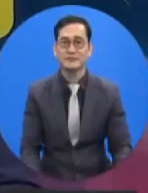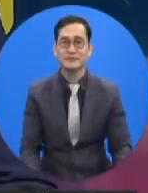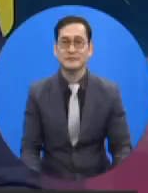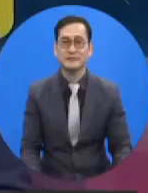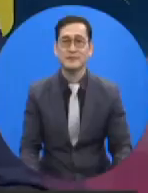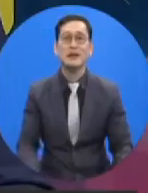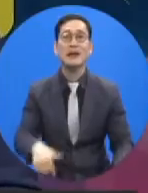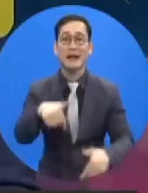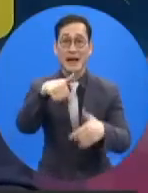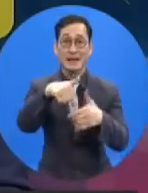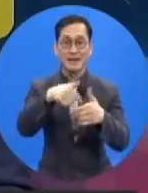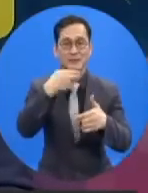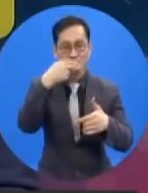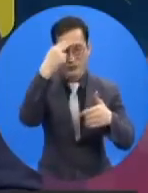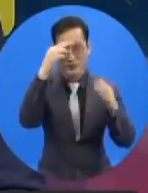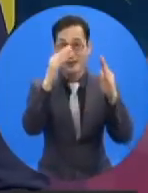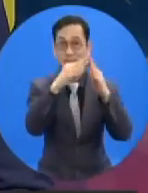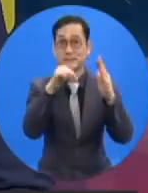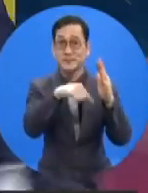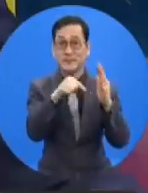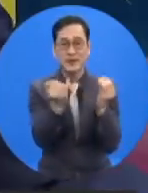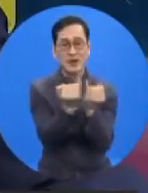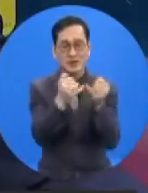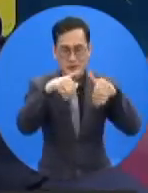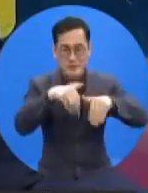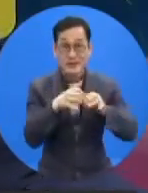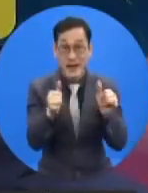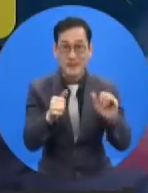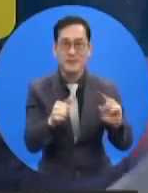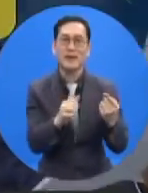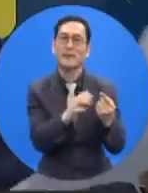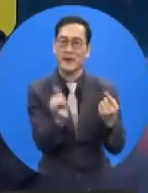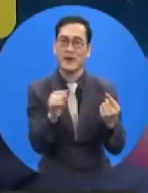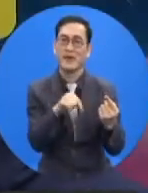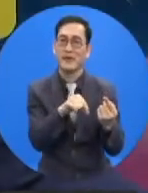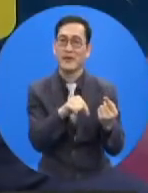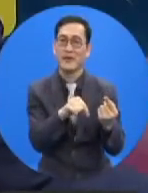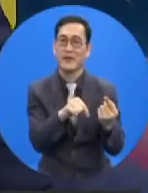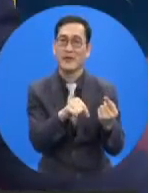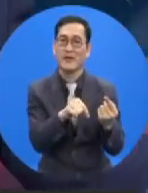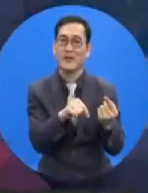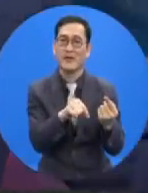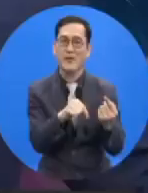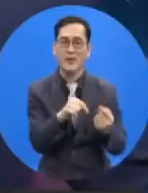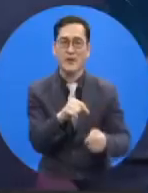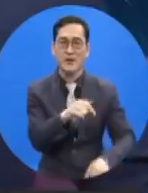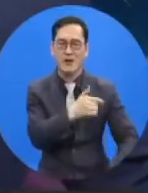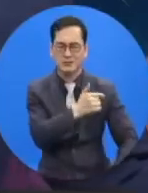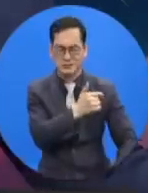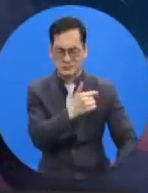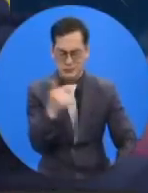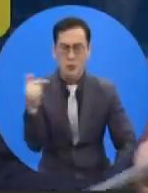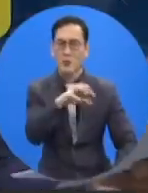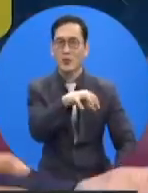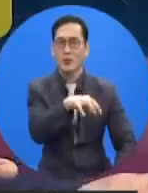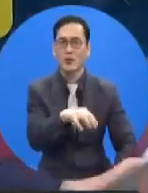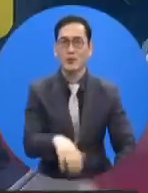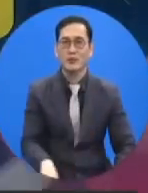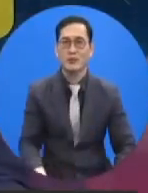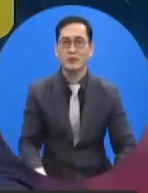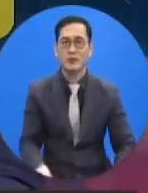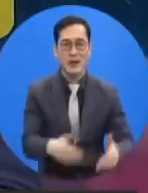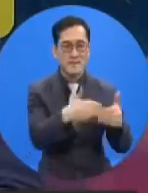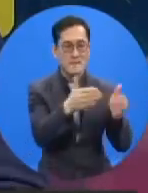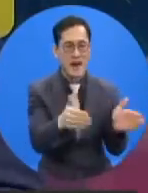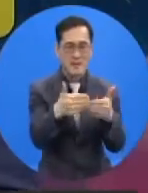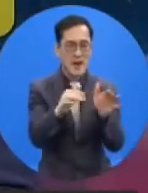강남의 유흥업소, 여성 종업원만 100명을 고용하고 있는 최대 규모의 이 유흥업소라고 합니다. 이른바 룸도